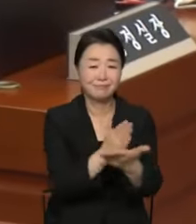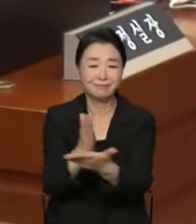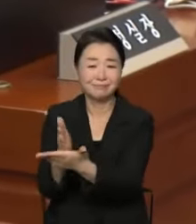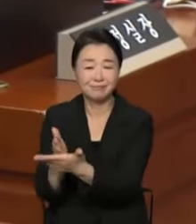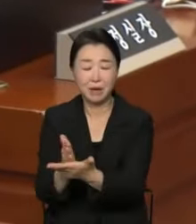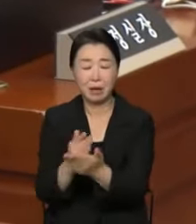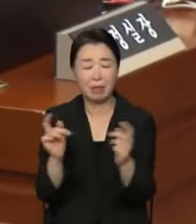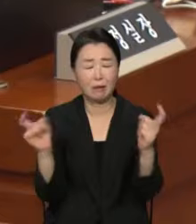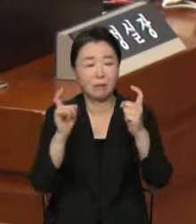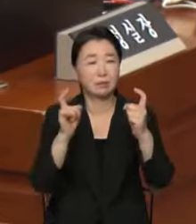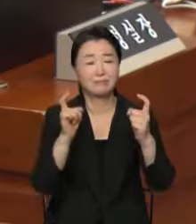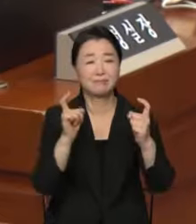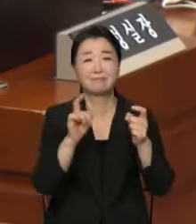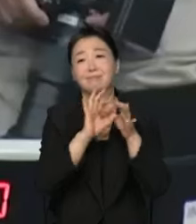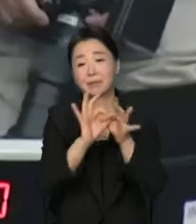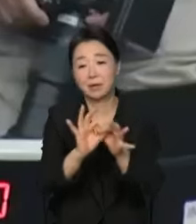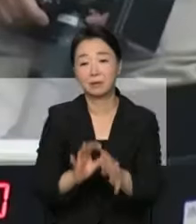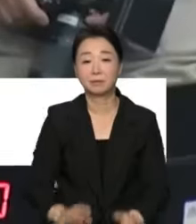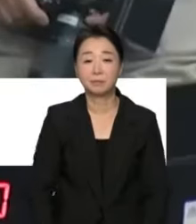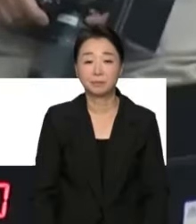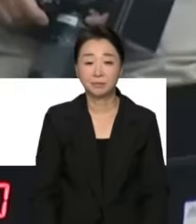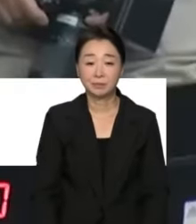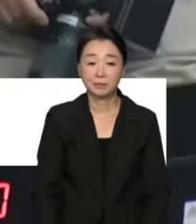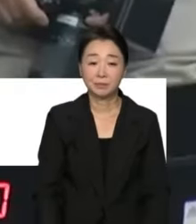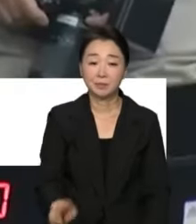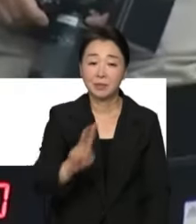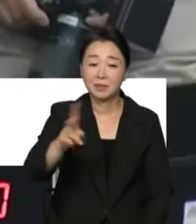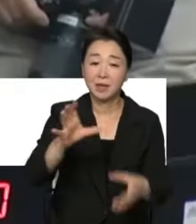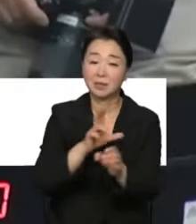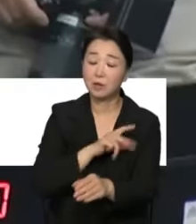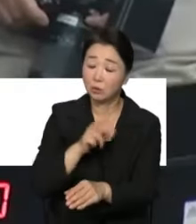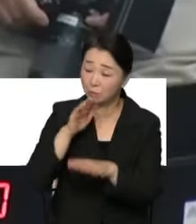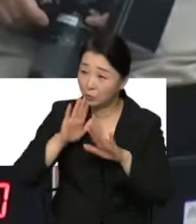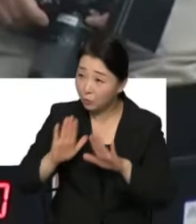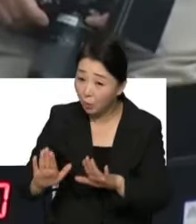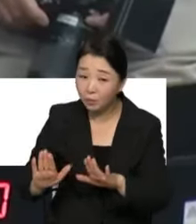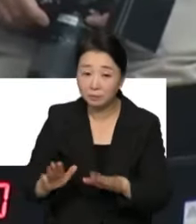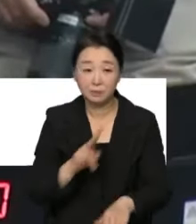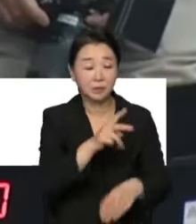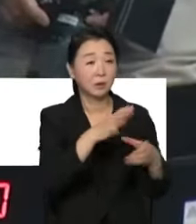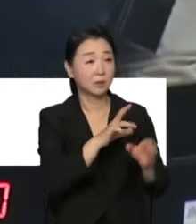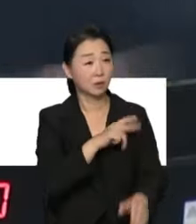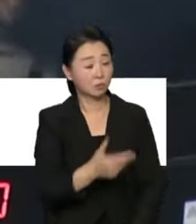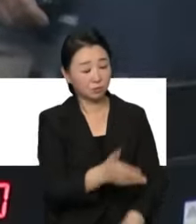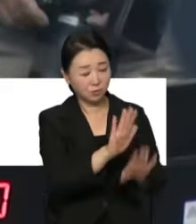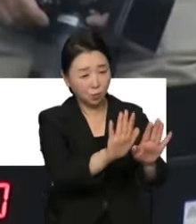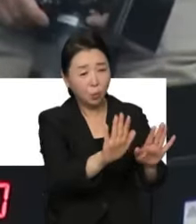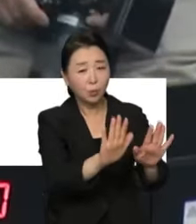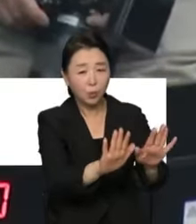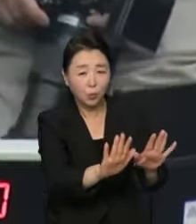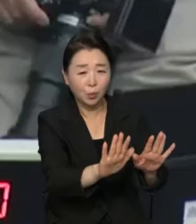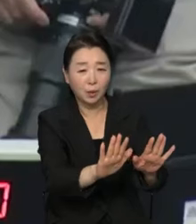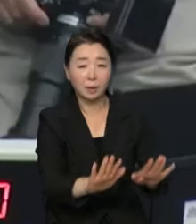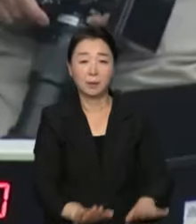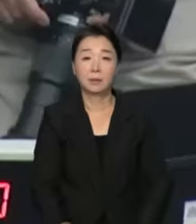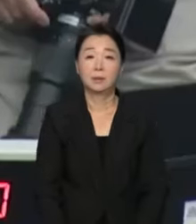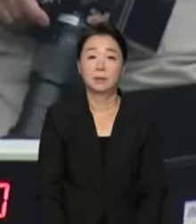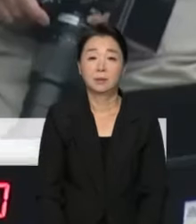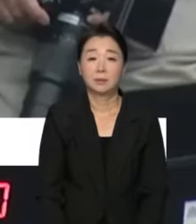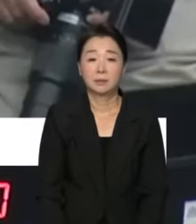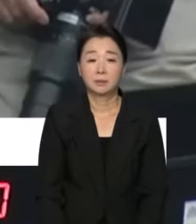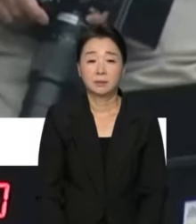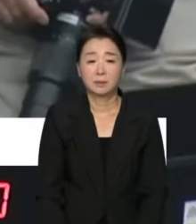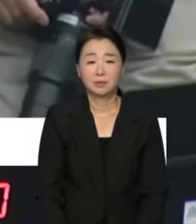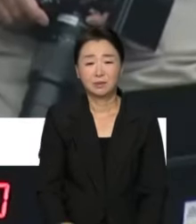고성은 멈추지 않았습니다. 야당 의원님 좀 조용히 해주시고요. 여당 의원님들도 좀 조용히 해주시고요.